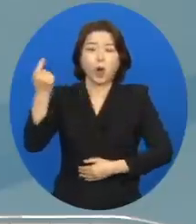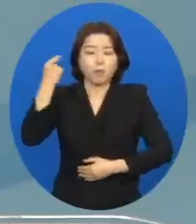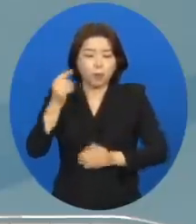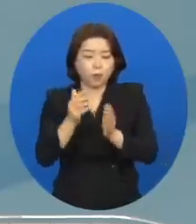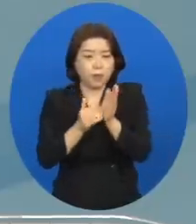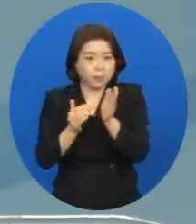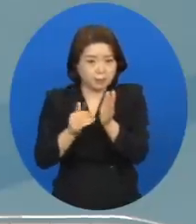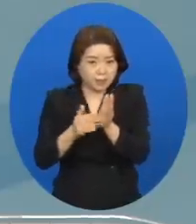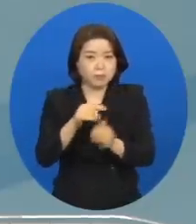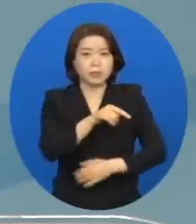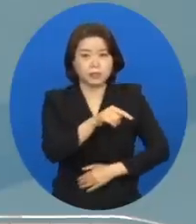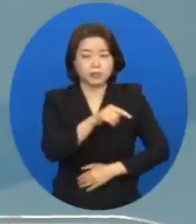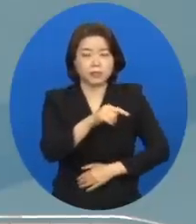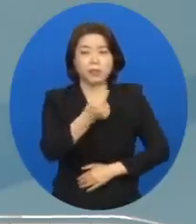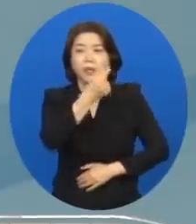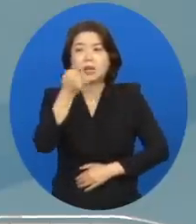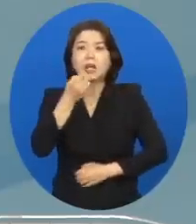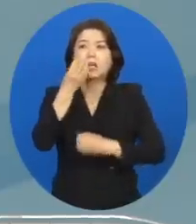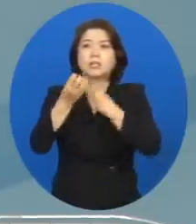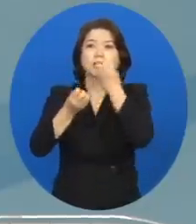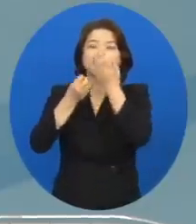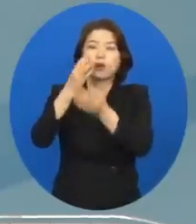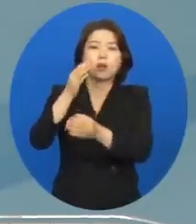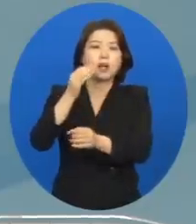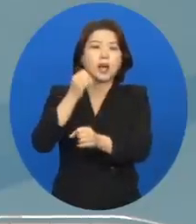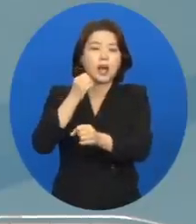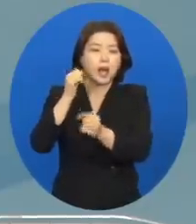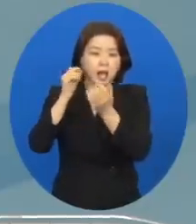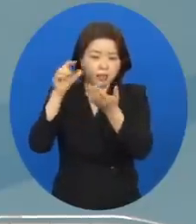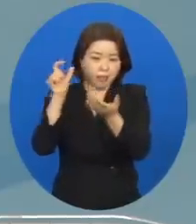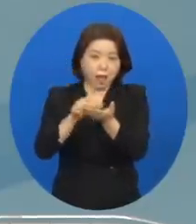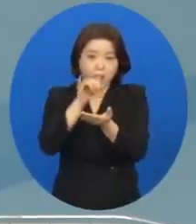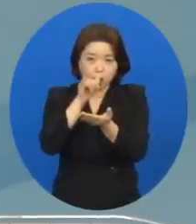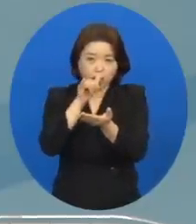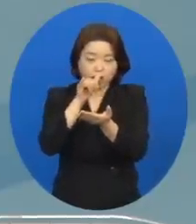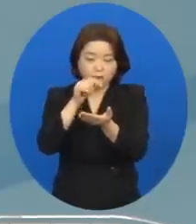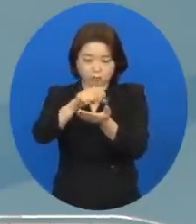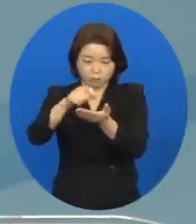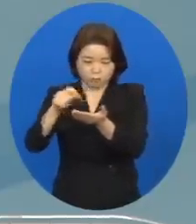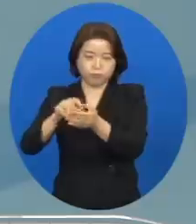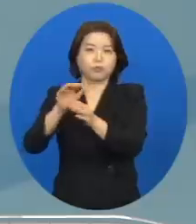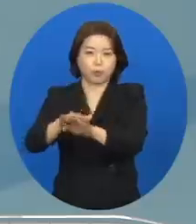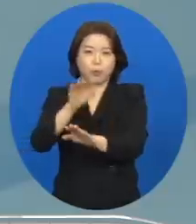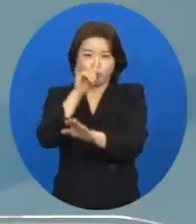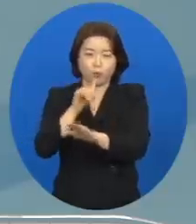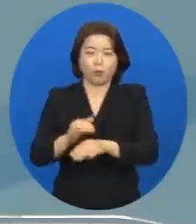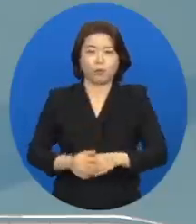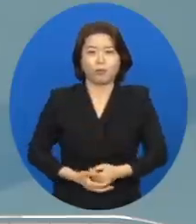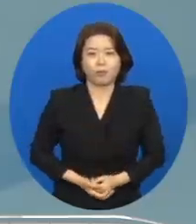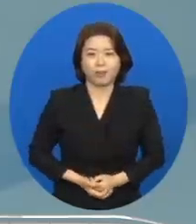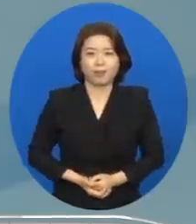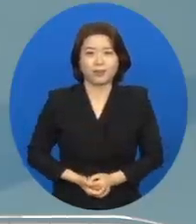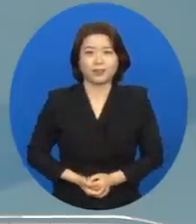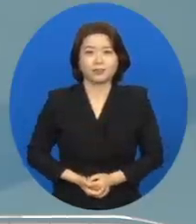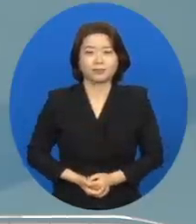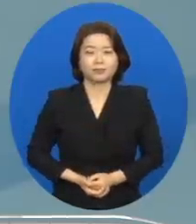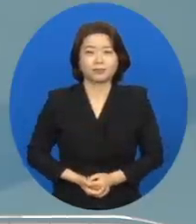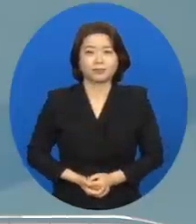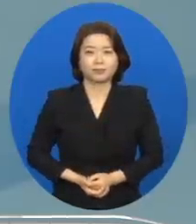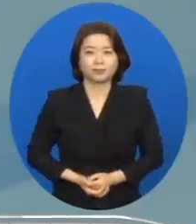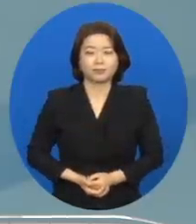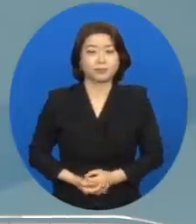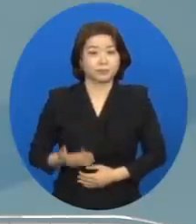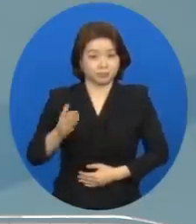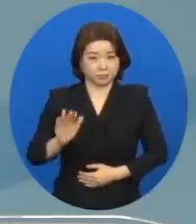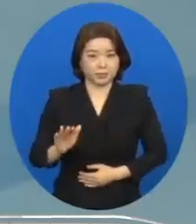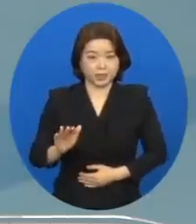비밀을 증언하게 하셨다. 그렇게 성경에 기록해 두셨습니다. 자,